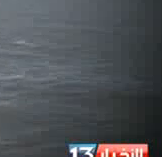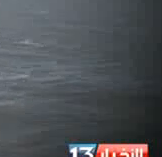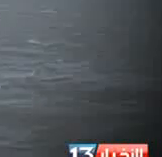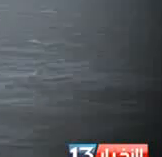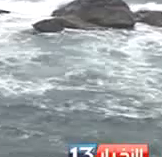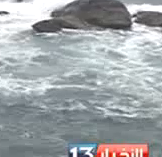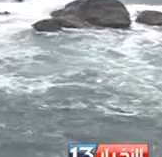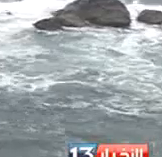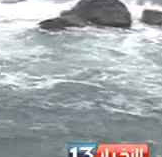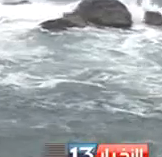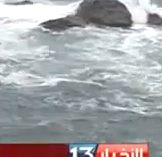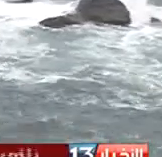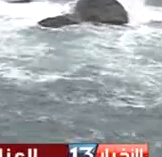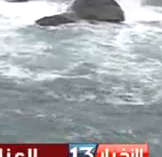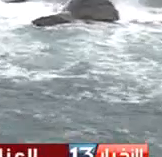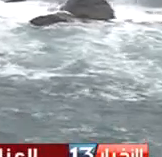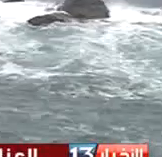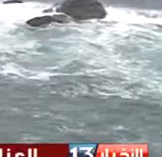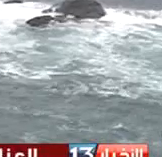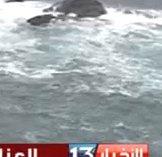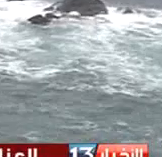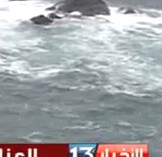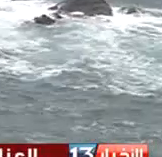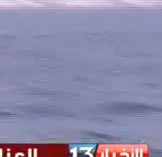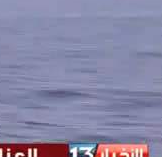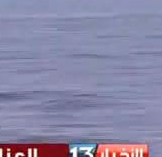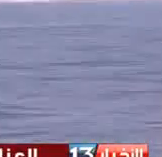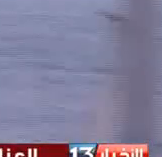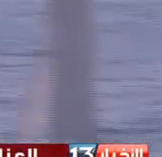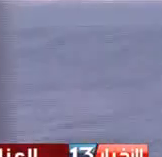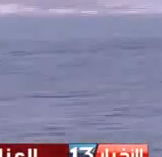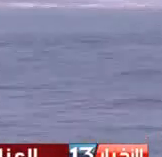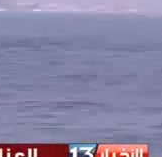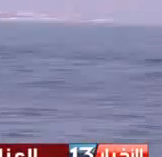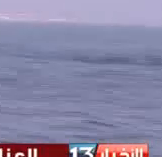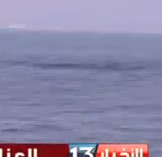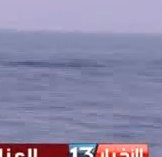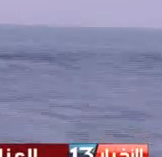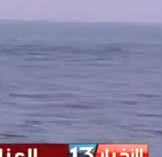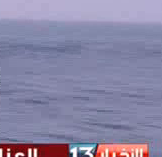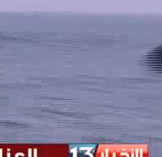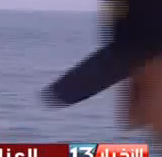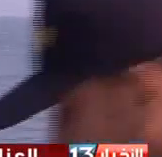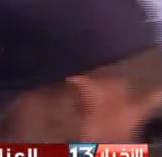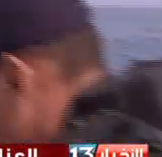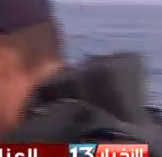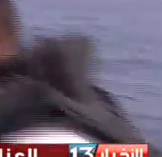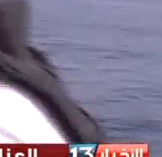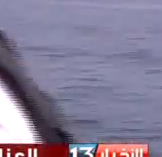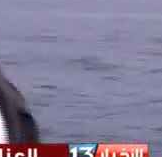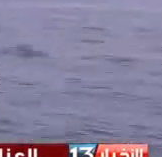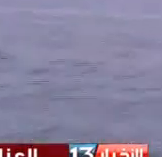العسكري يؤكد عزمه تتبع المتورطين في غرق القارب الذي صد مبكره عسكريه